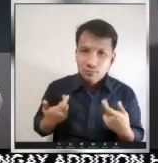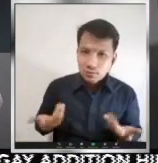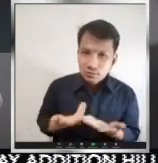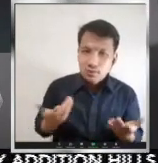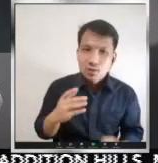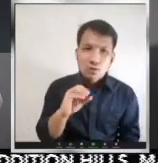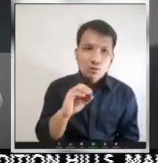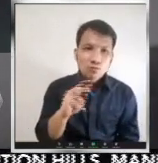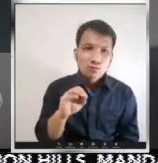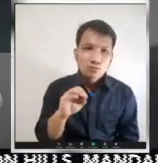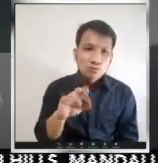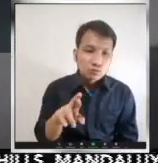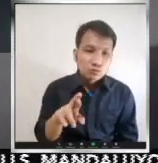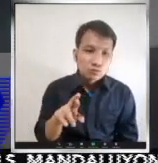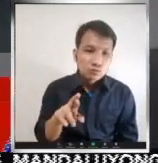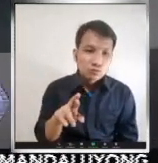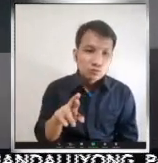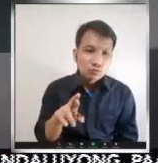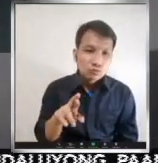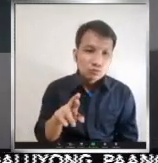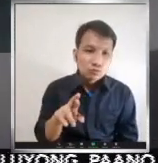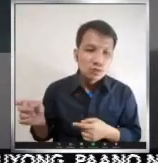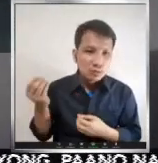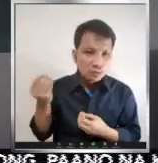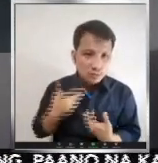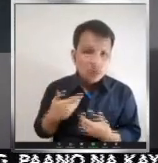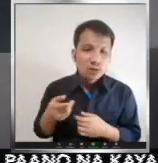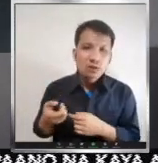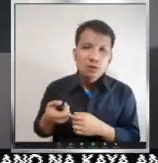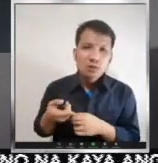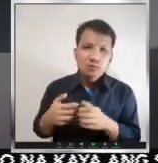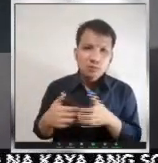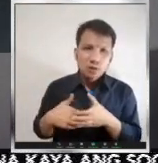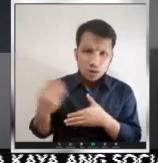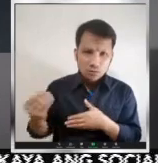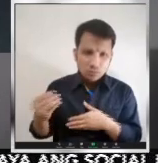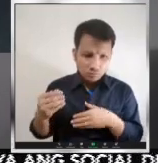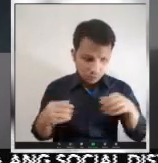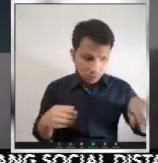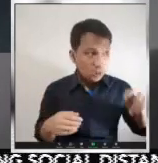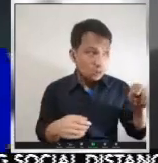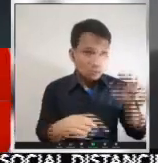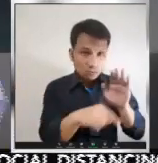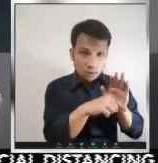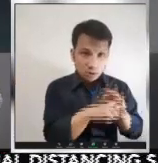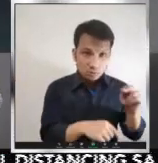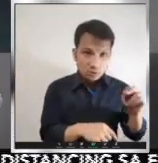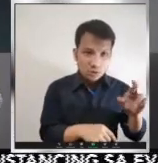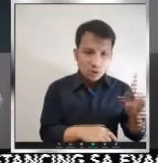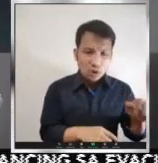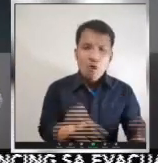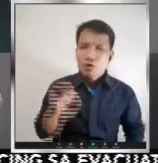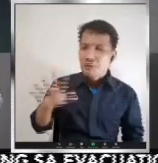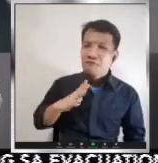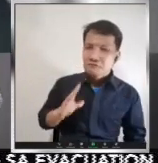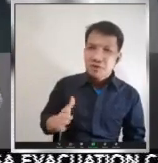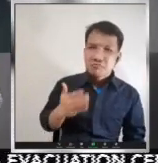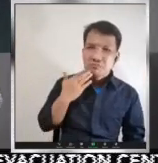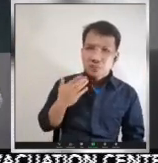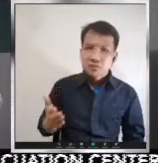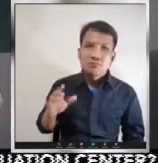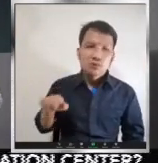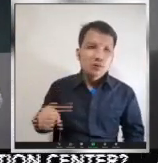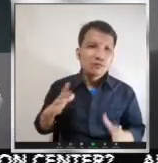nung umalis na ng Manila, negative daw. Sige, let's take your word. Kasi kayo naman yun nandyan, kayo